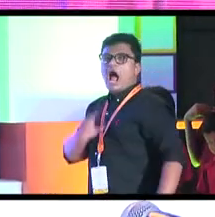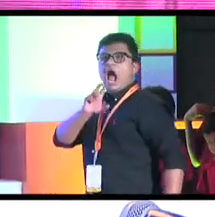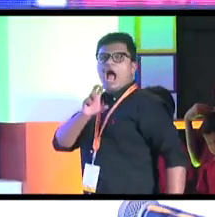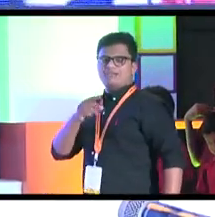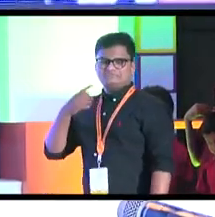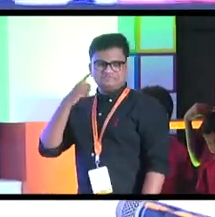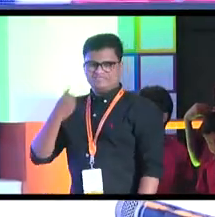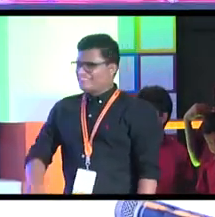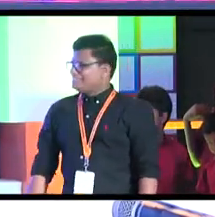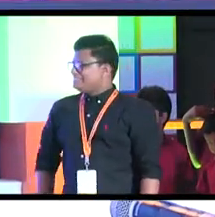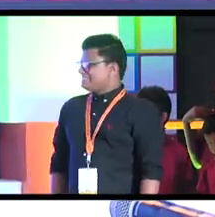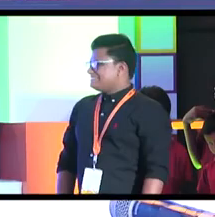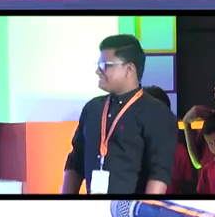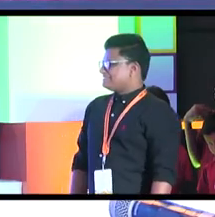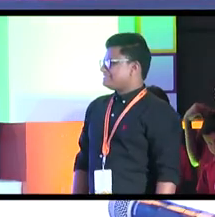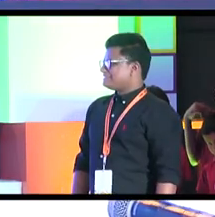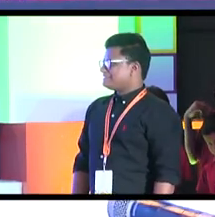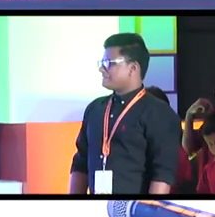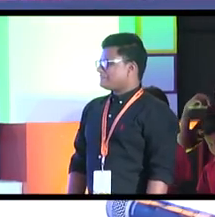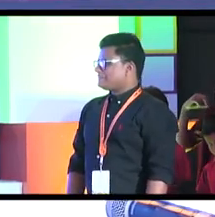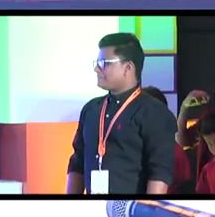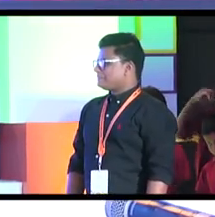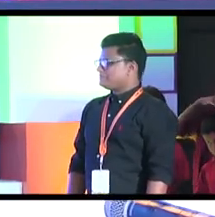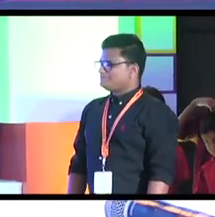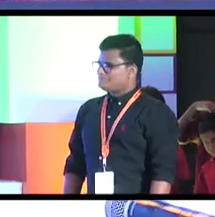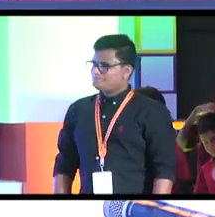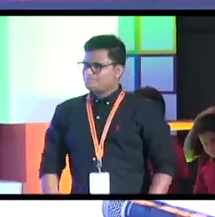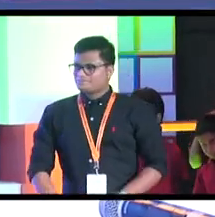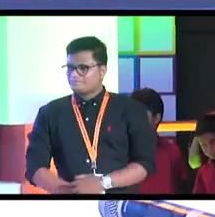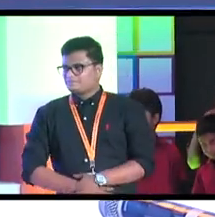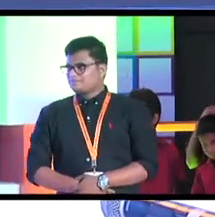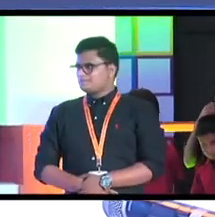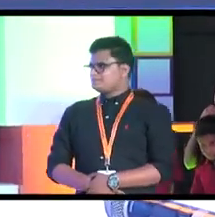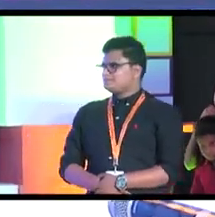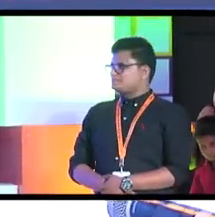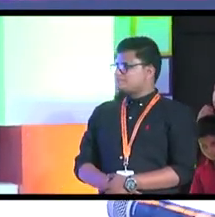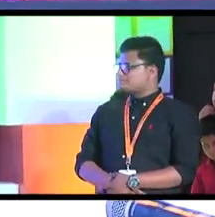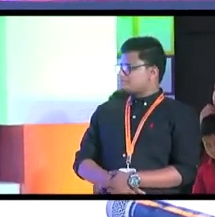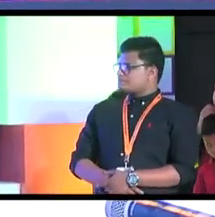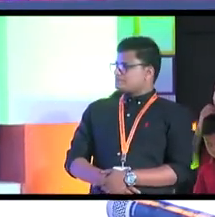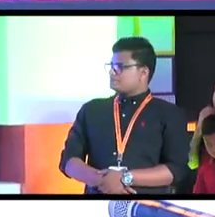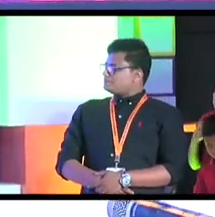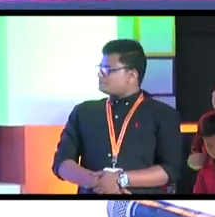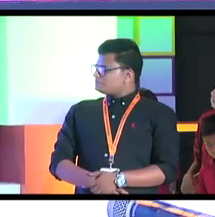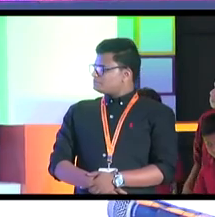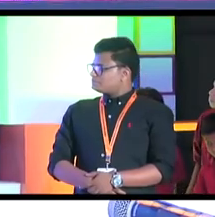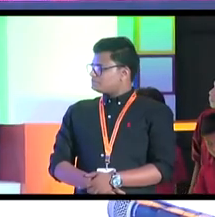नहीं नहीं नहीं बात. अच्छा फिर से पूरा देखो स्पेलिंग, ये भैया बोल के बताएंगे. ठीक है,